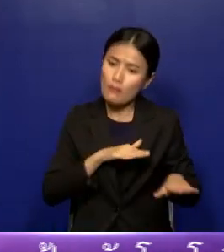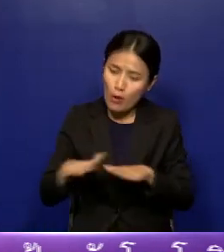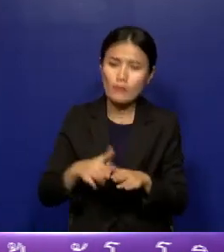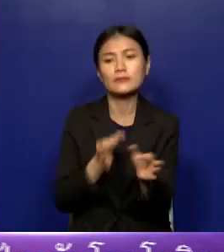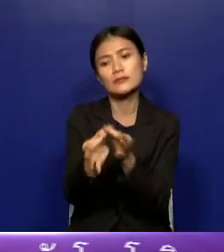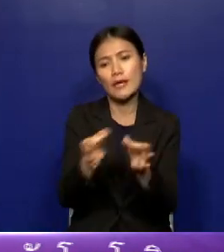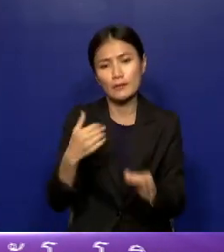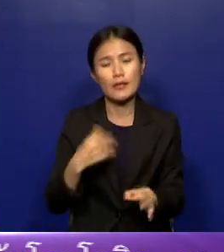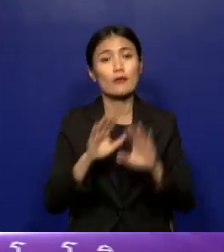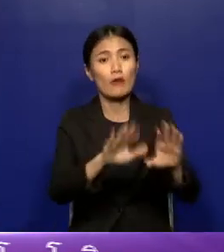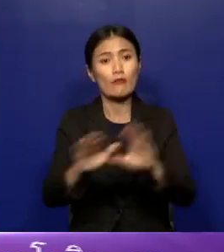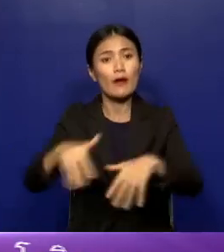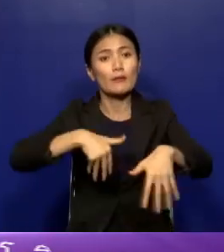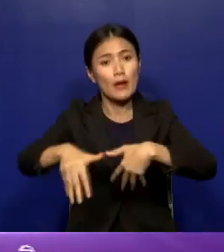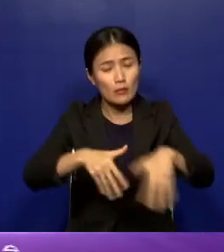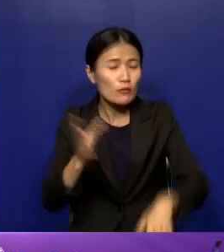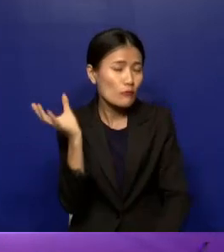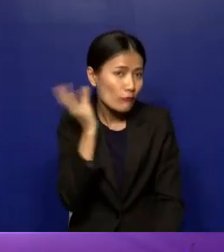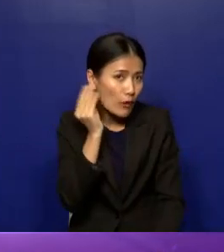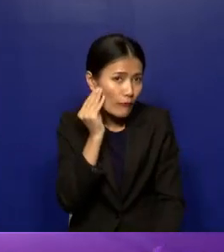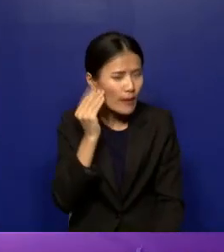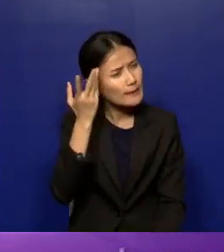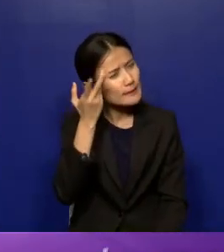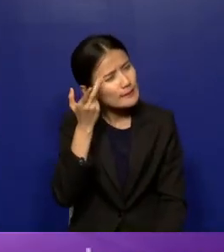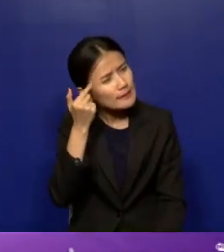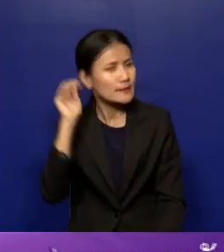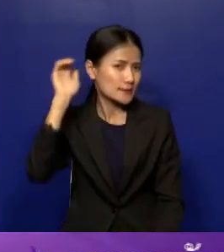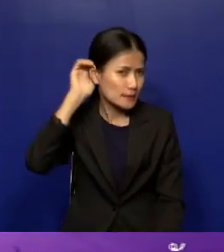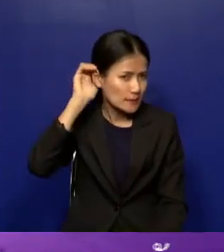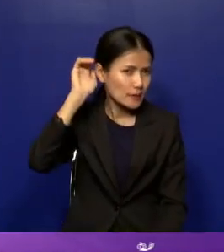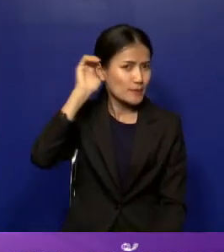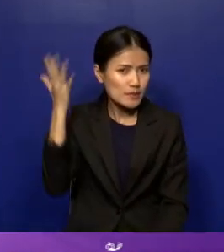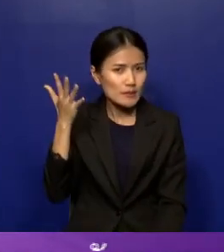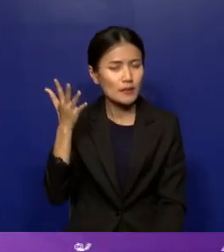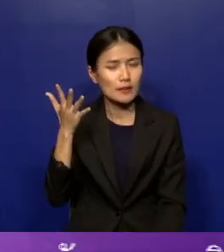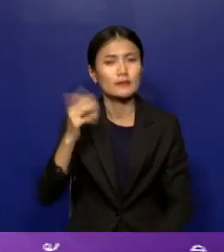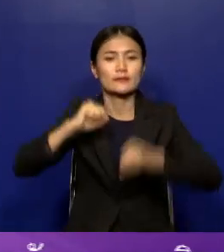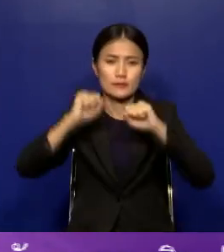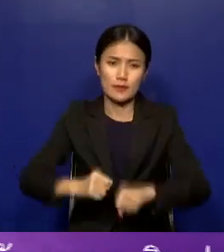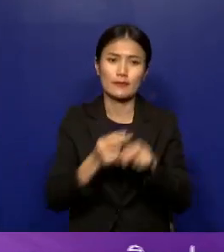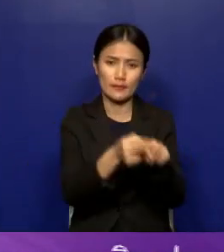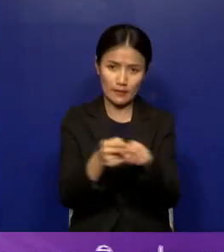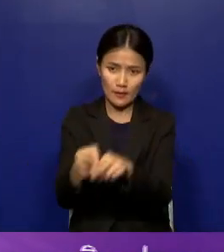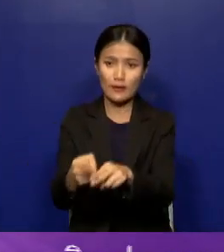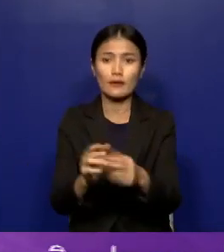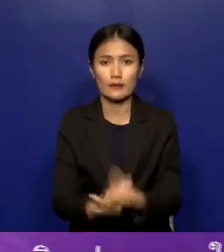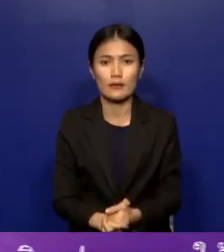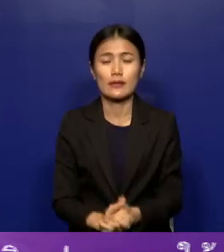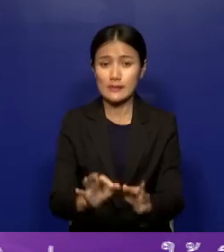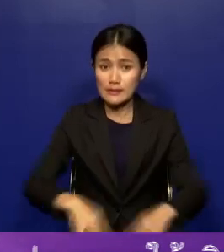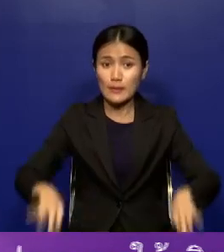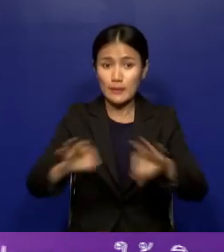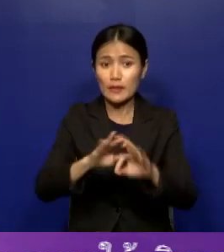กรุณาฟังแล้วคิดแต่จะเชื่อหรือไม่เชื่อท่านต้องตัดสินใจของท่านนะครับเพราะนั้นต้องเชื่ออย่างมีเหตุผ